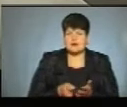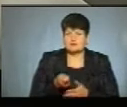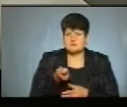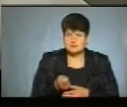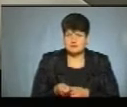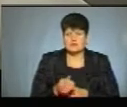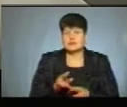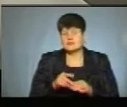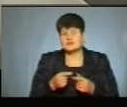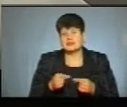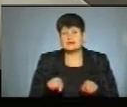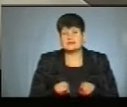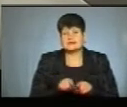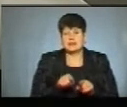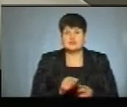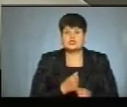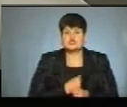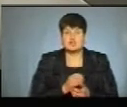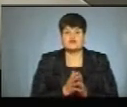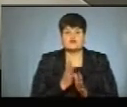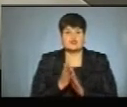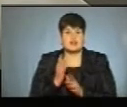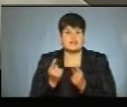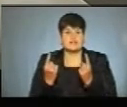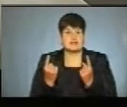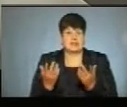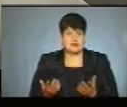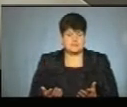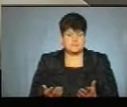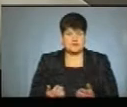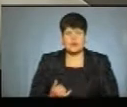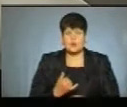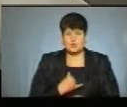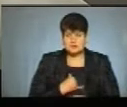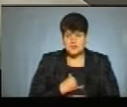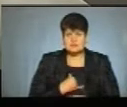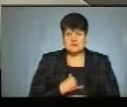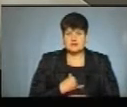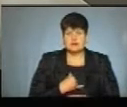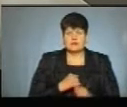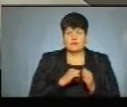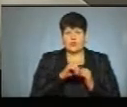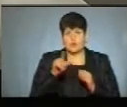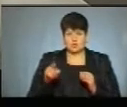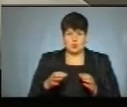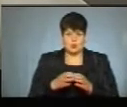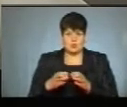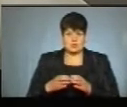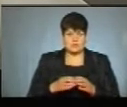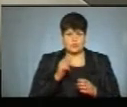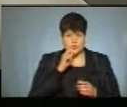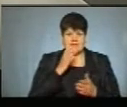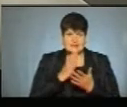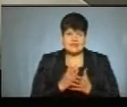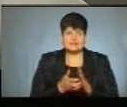І так, на жаль, зараз черги дуже великі. І в нас, як і зараз в кожному осередку в Україні, є